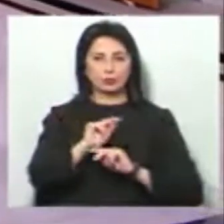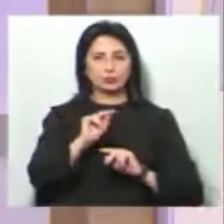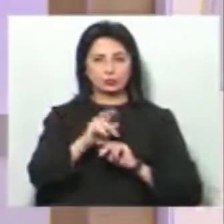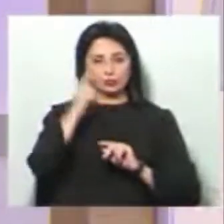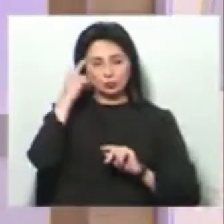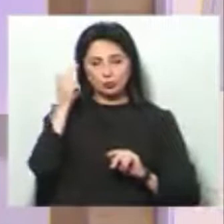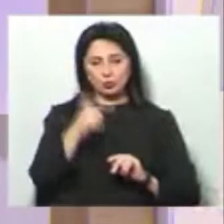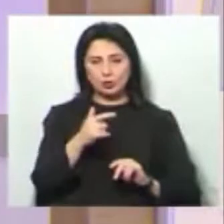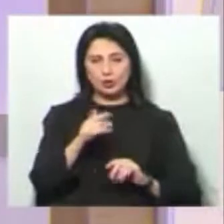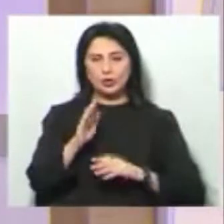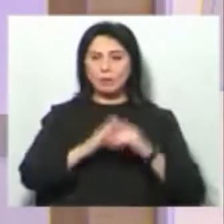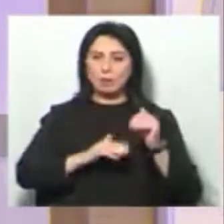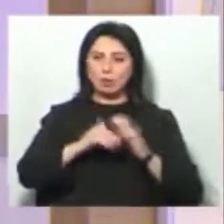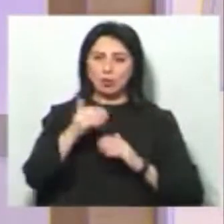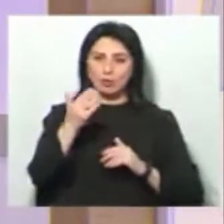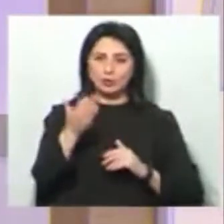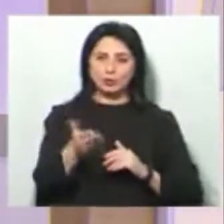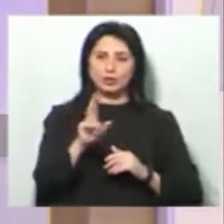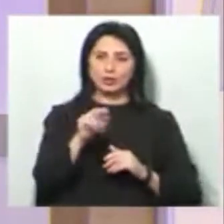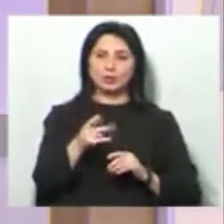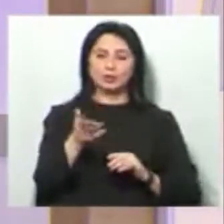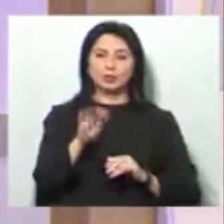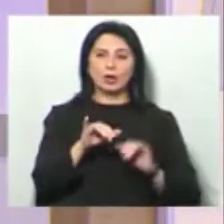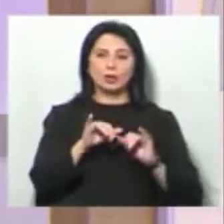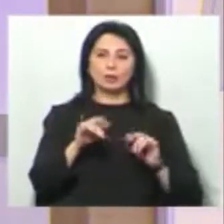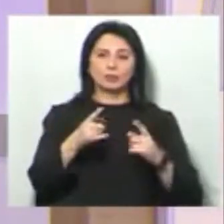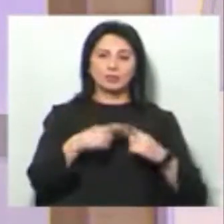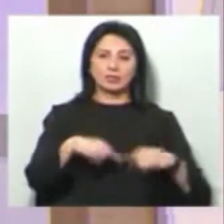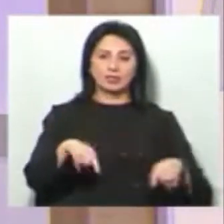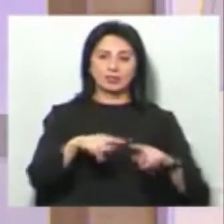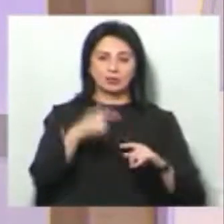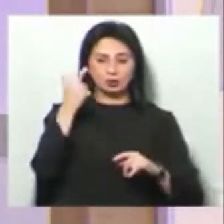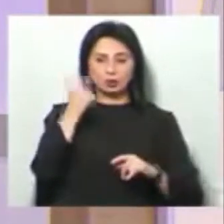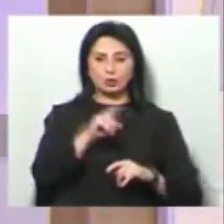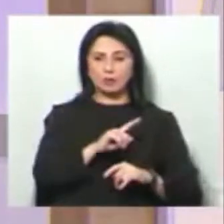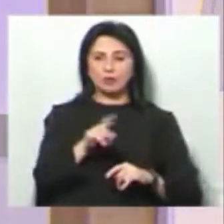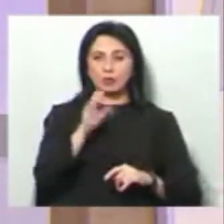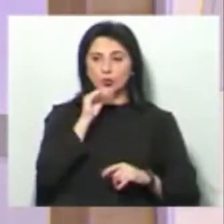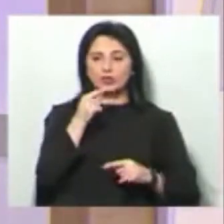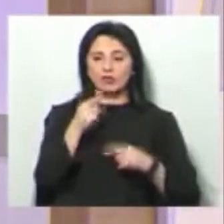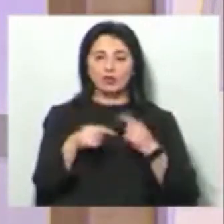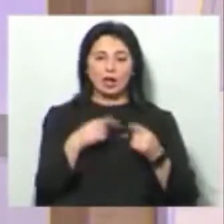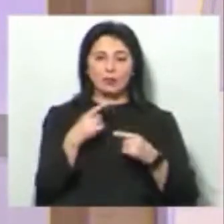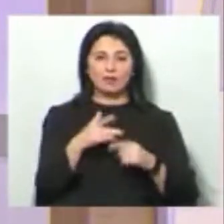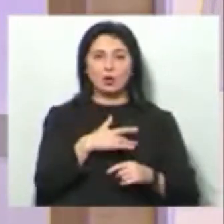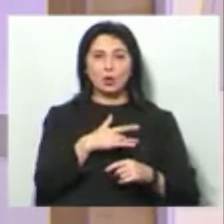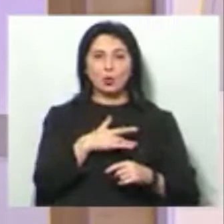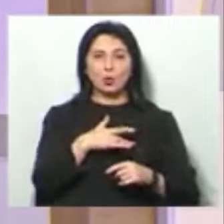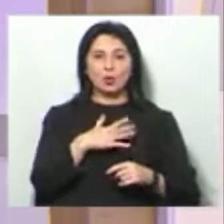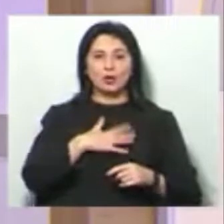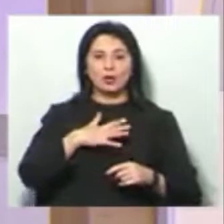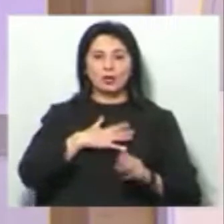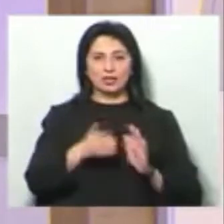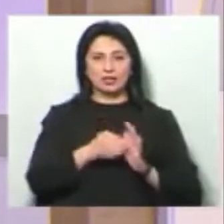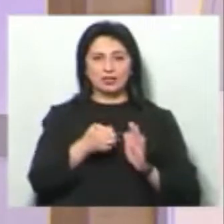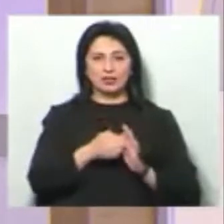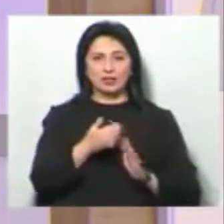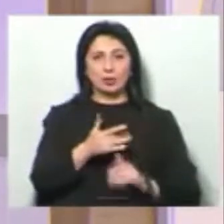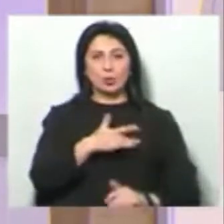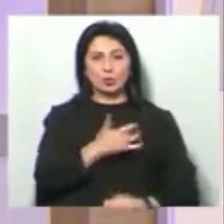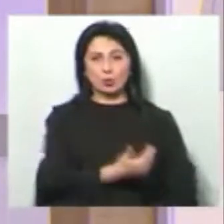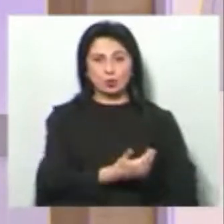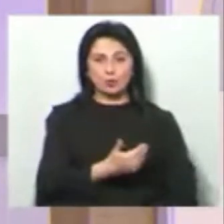ცოდნას პროფესიულადაც და მით უფრო აფართოებს საზოგადოების ცოდნას. მაგრამ როდესაც ვლაპარაკობთ გულის უკმარისობაზე